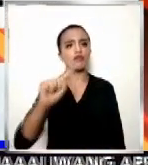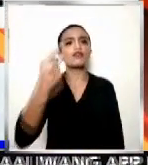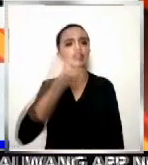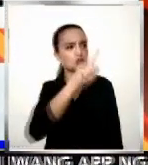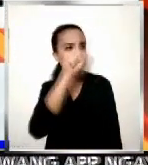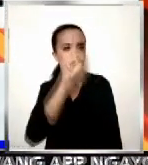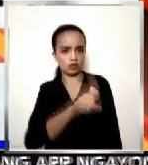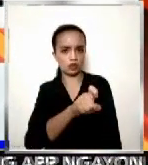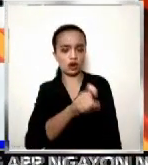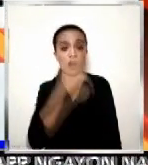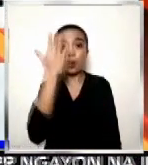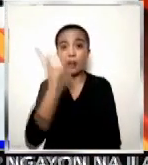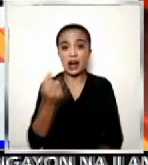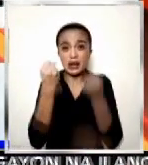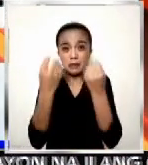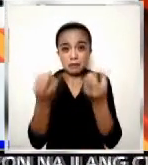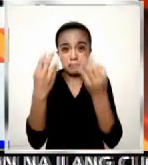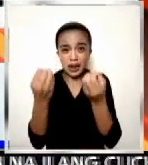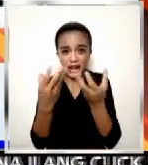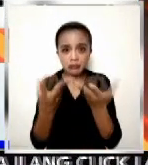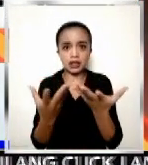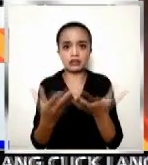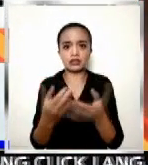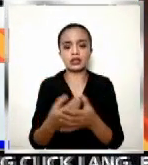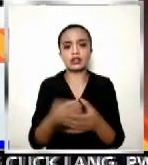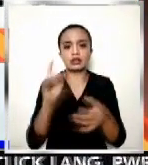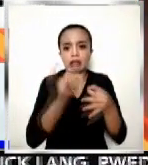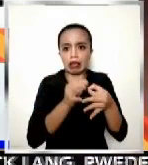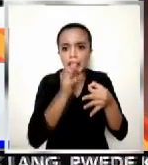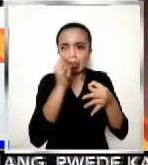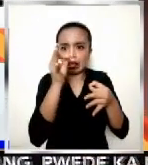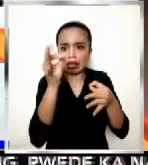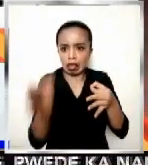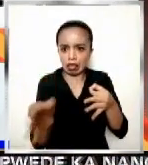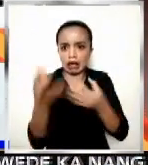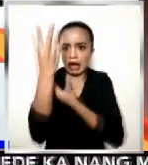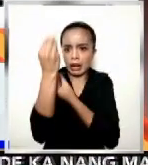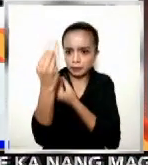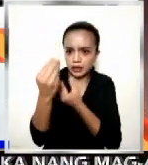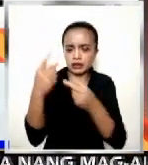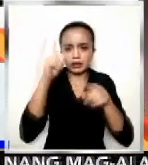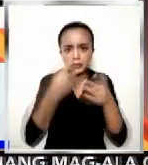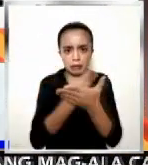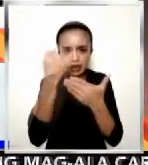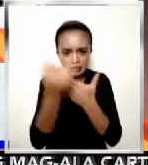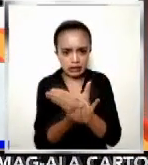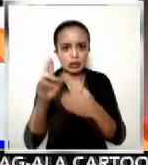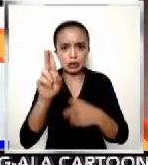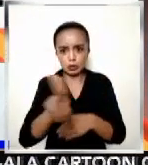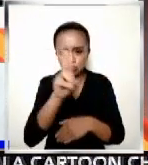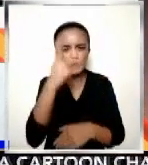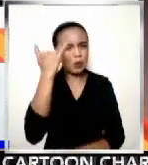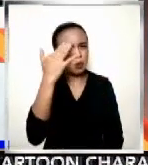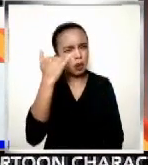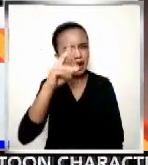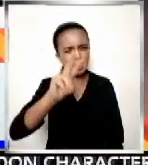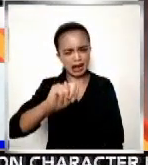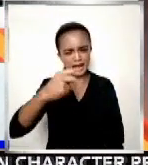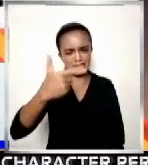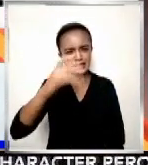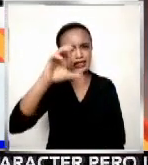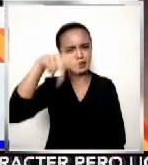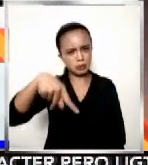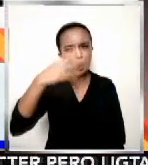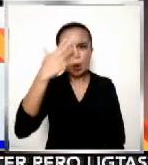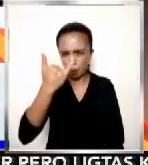grid upgrade projects are delayed, so why isn't NGCP spending more on maintaining and